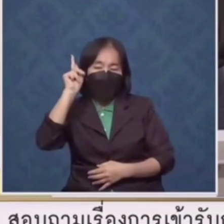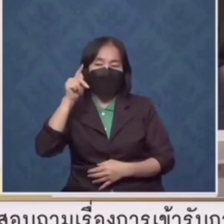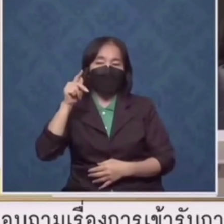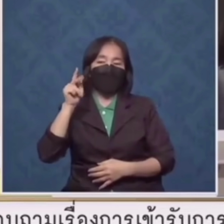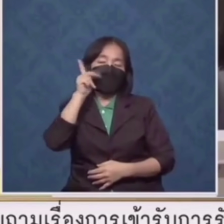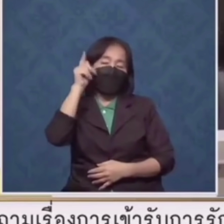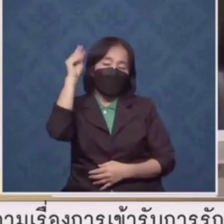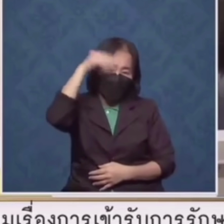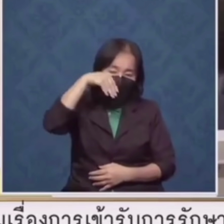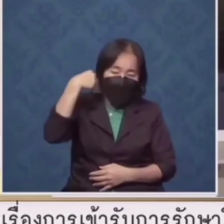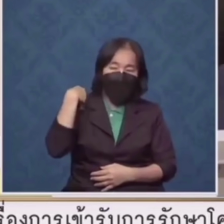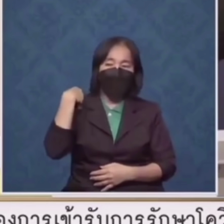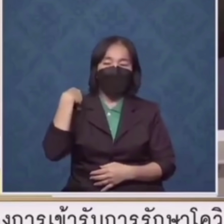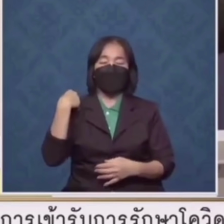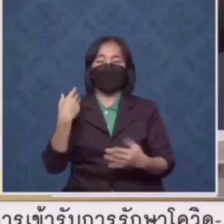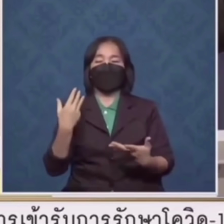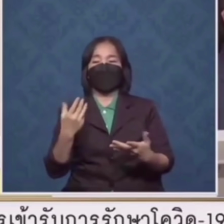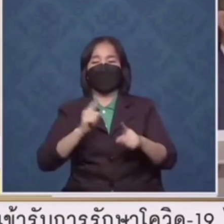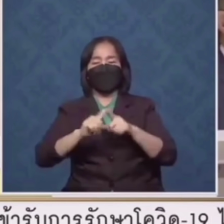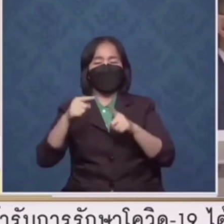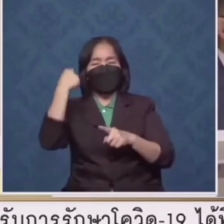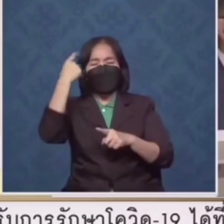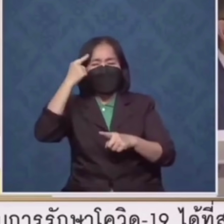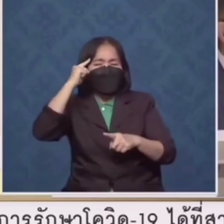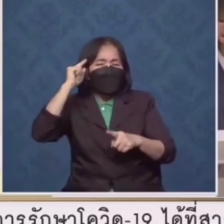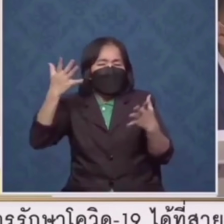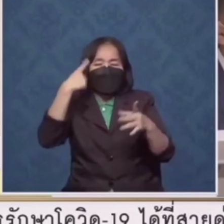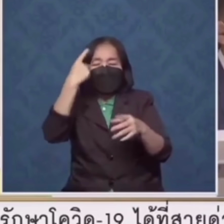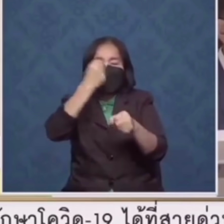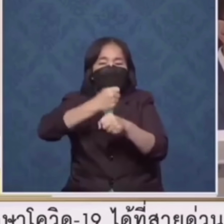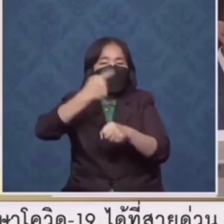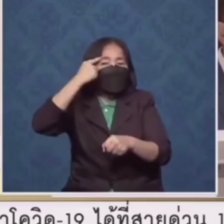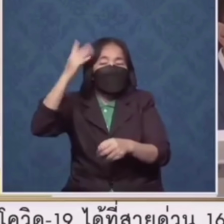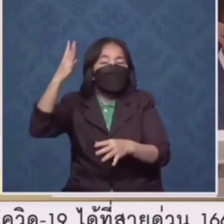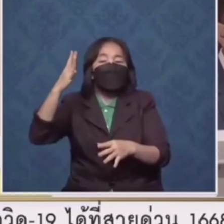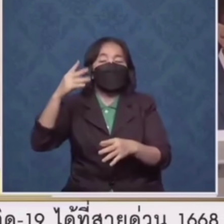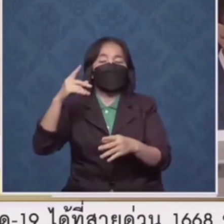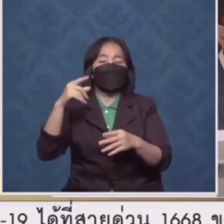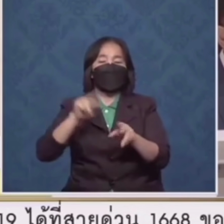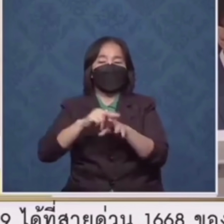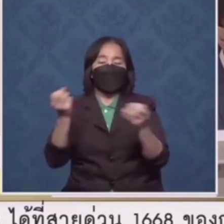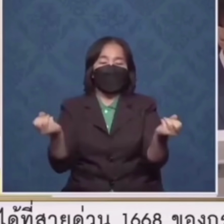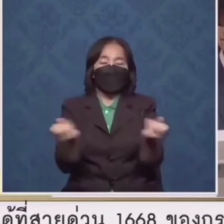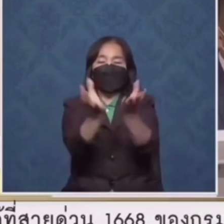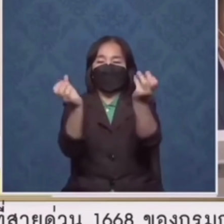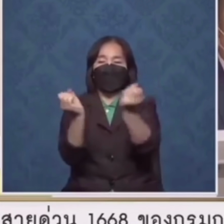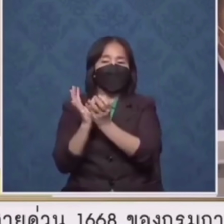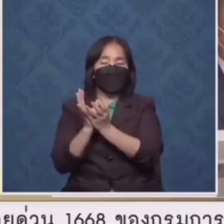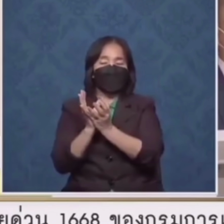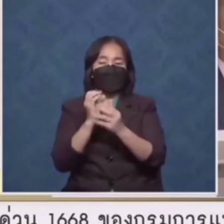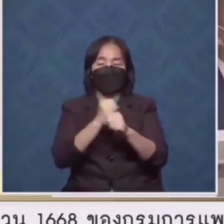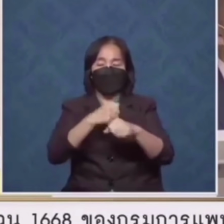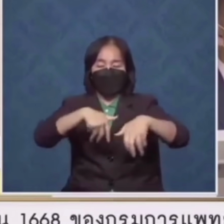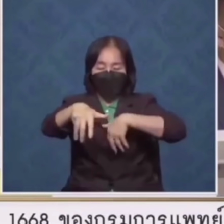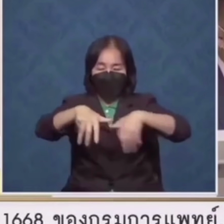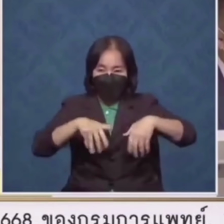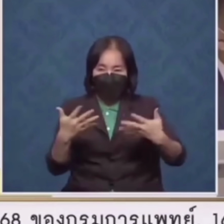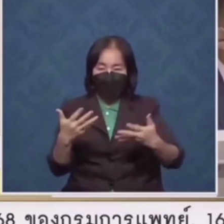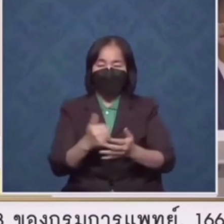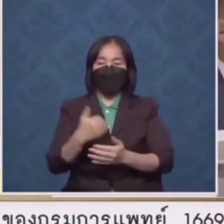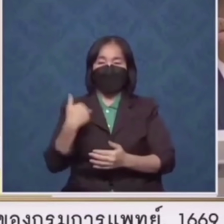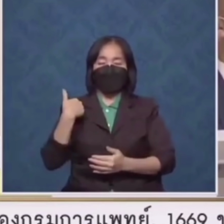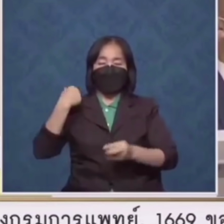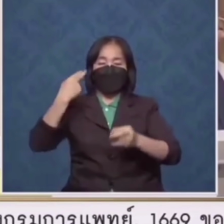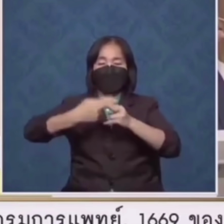เพื่อประโยชน์ต่อกลุ่มใดกลุ่มหนึ่งก็ตามเป็นการสร้างความเข้าใจผิดในหมู่พี่น้องประชาชนรวมทั้งก่อให้เกิดความเสียห